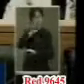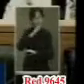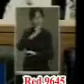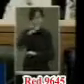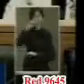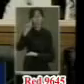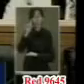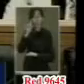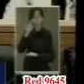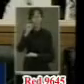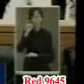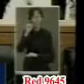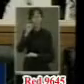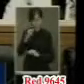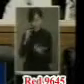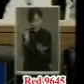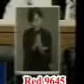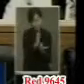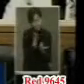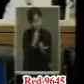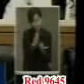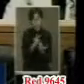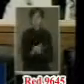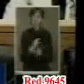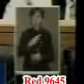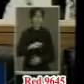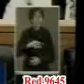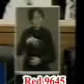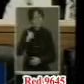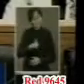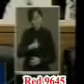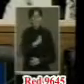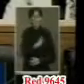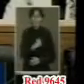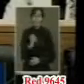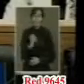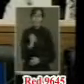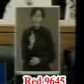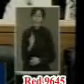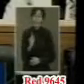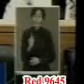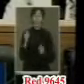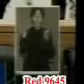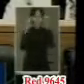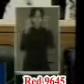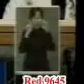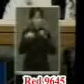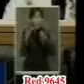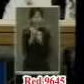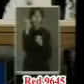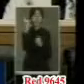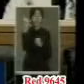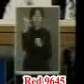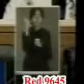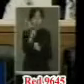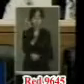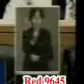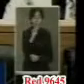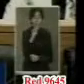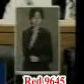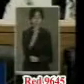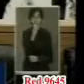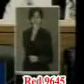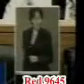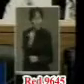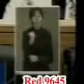ความรู้สึกที่มีความรู้สึกขมขื่นนายกสมาคมท่องเที่ยวเขาแถลงด้วยน้ำตานองหน้าว่าสิ่งปราก